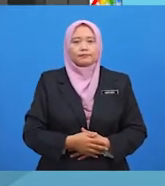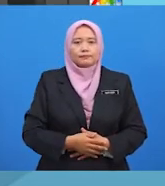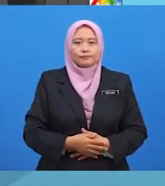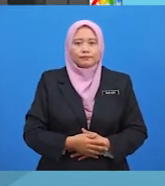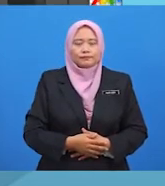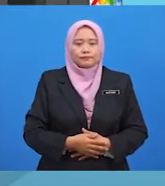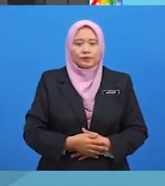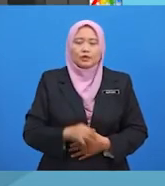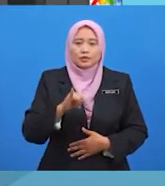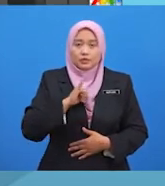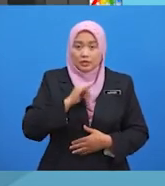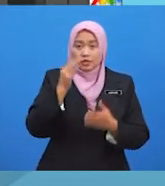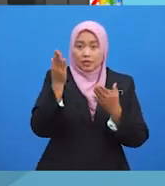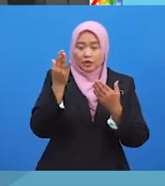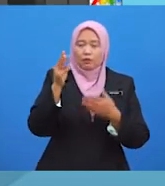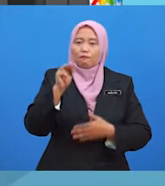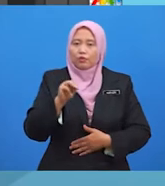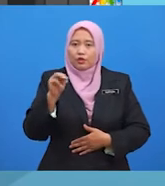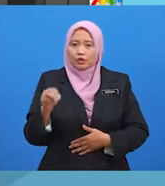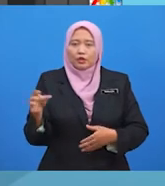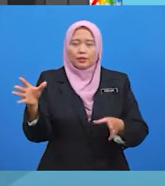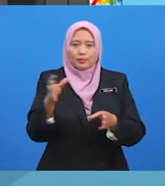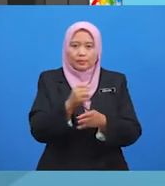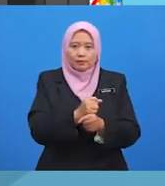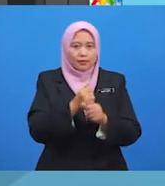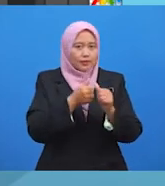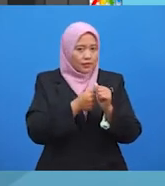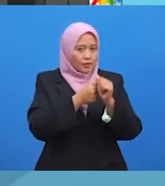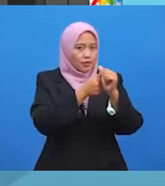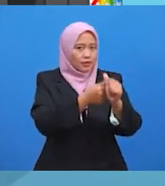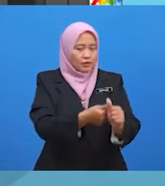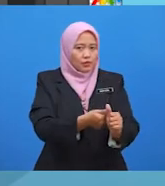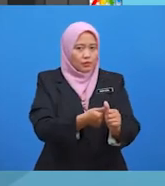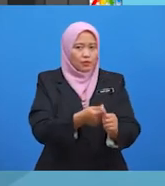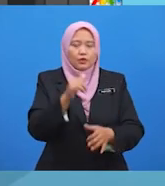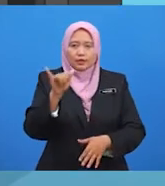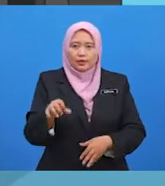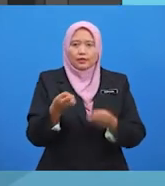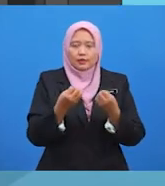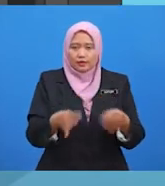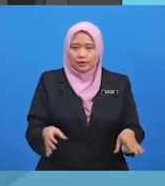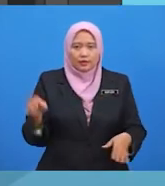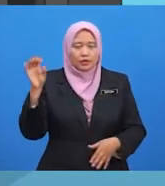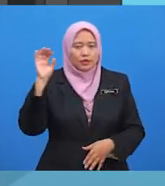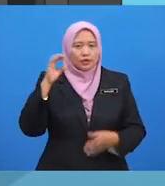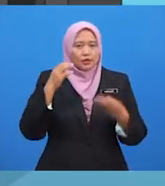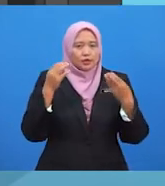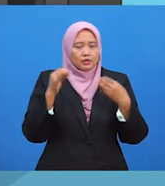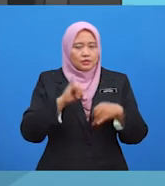Cikgu harap murid-murid dapat mengikuti langkah-langkah yang telah cikgu tunjukkan dengan